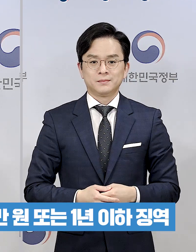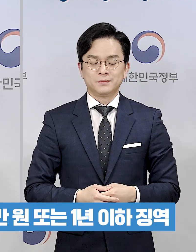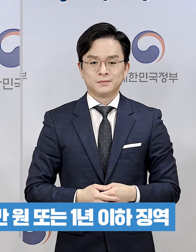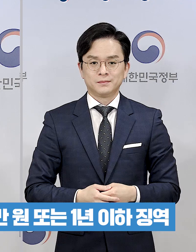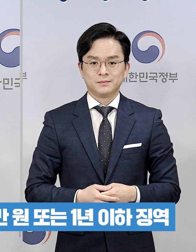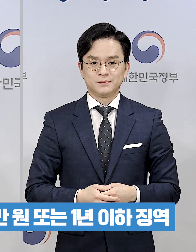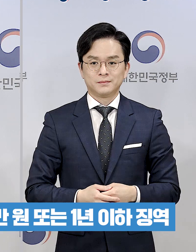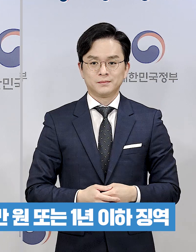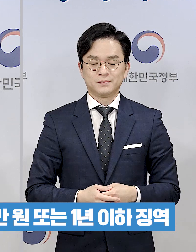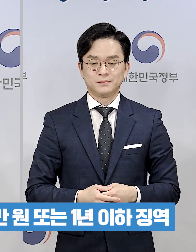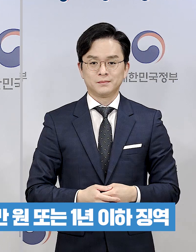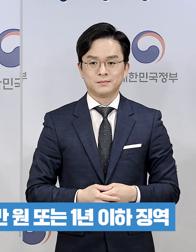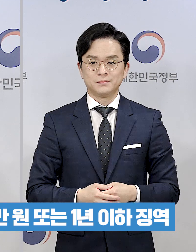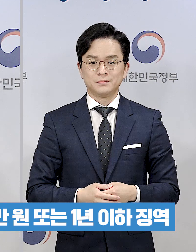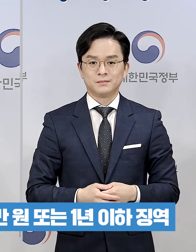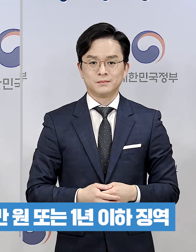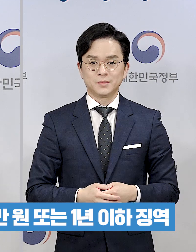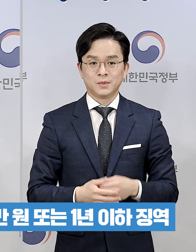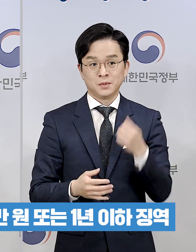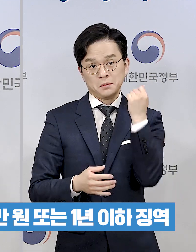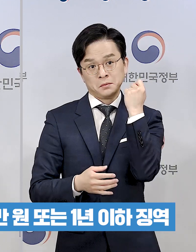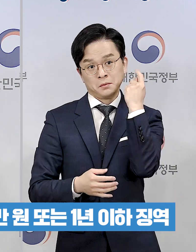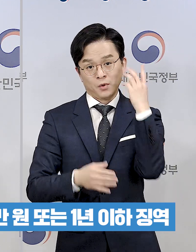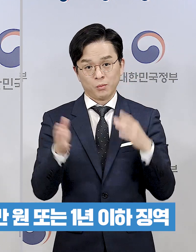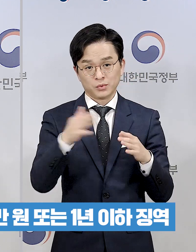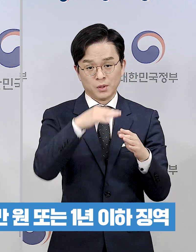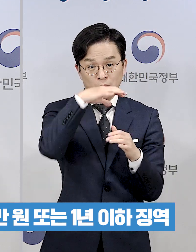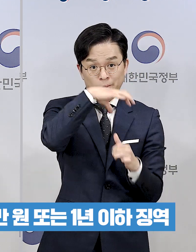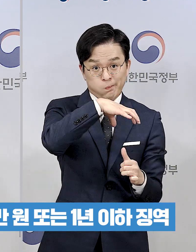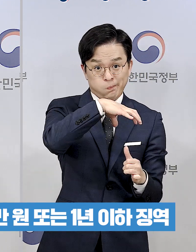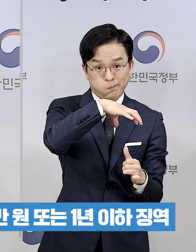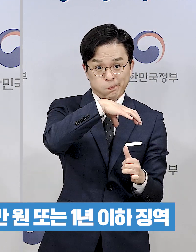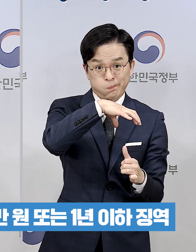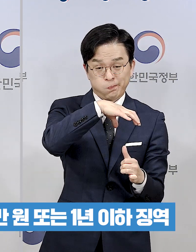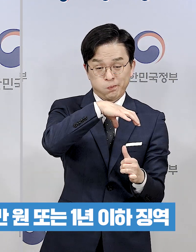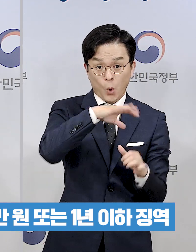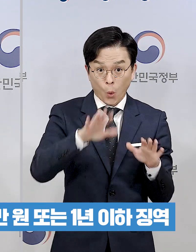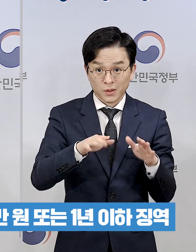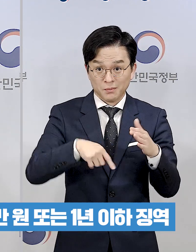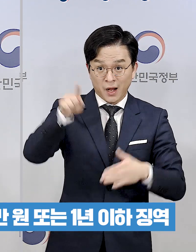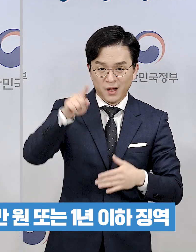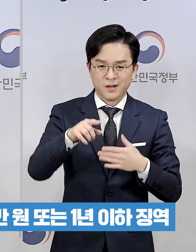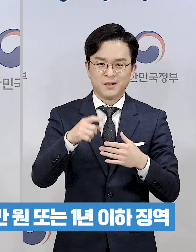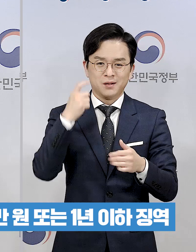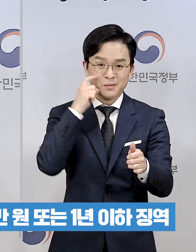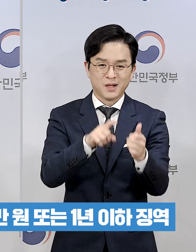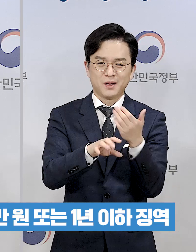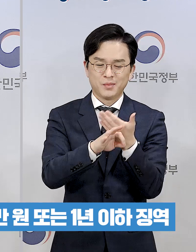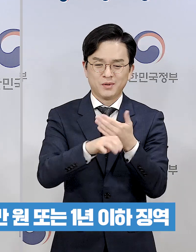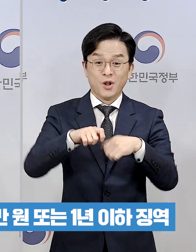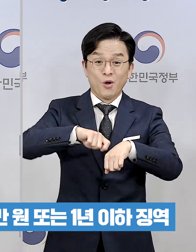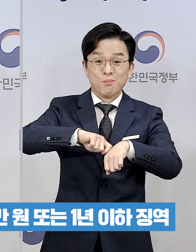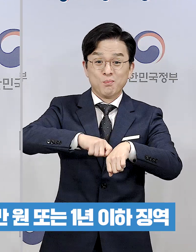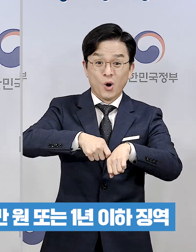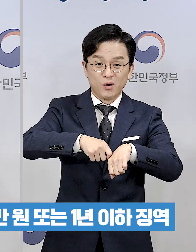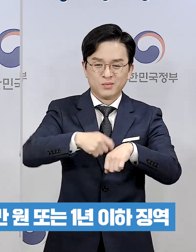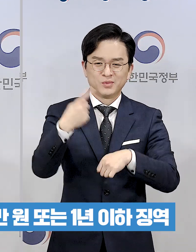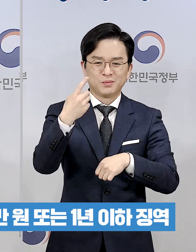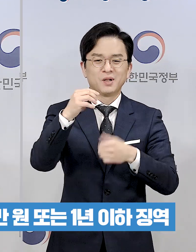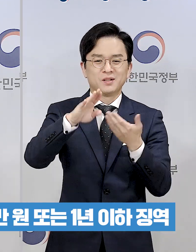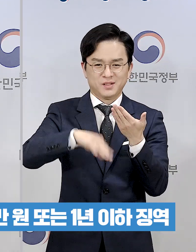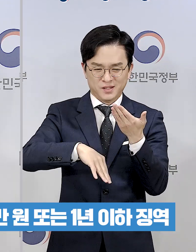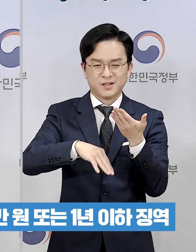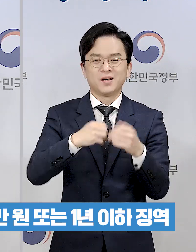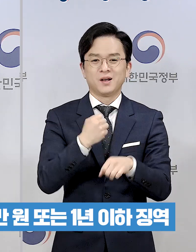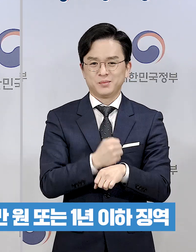있었던 분들이라 하더라도 오늘부터 자가격리를 위반할 경우에는 강화된 법률에